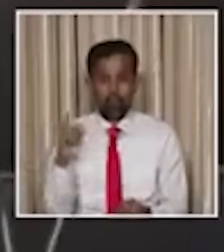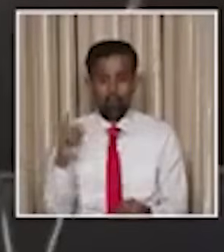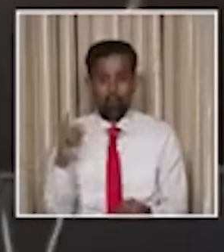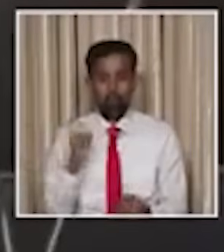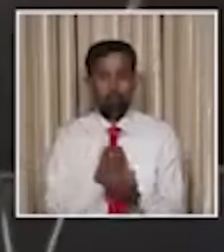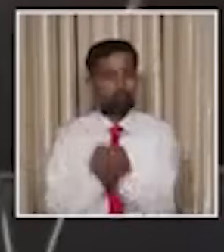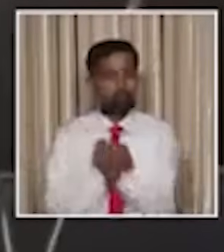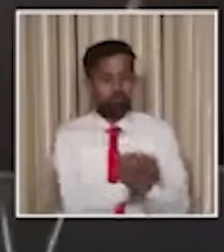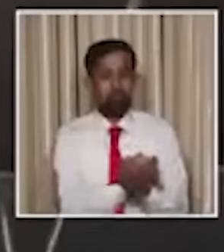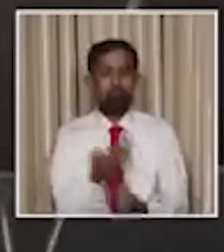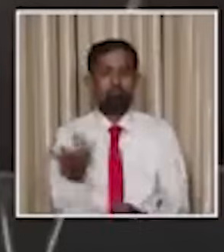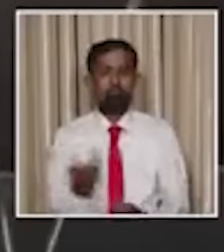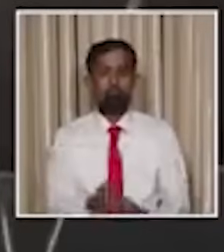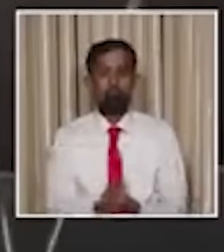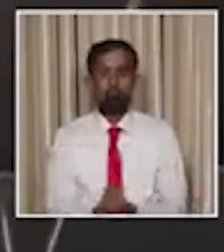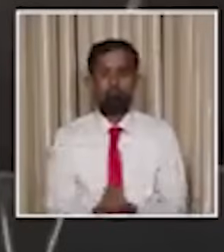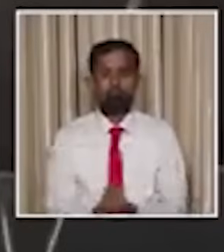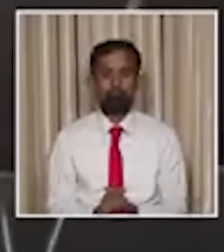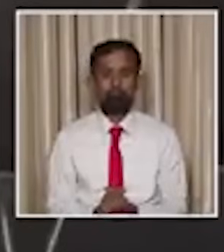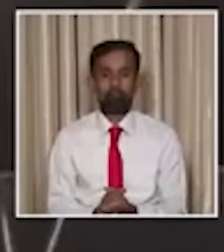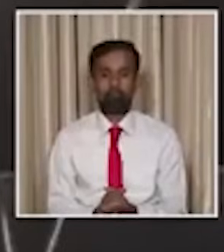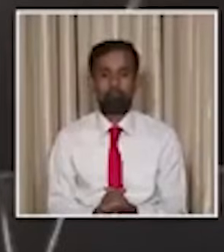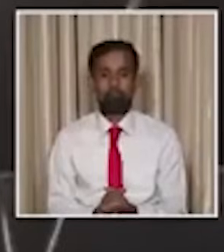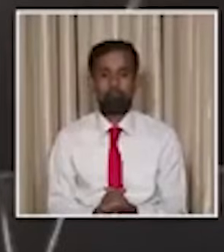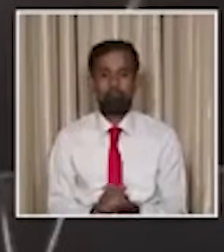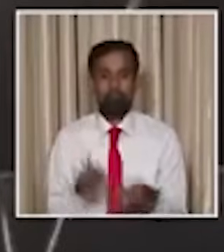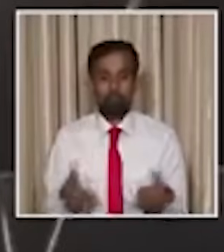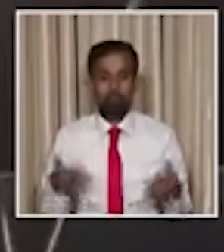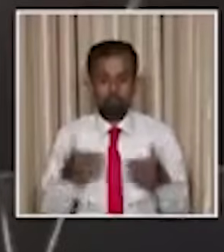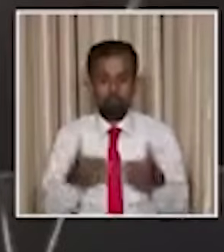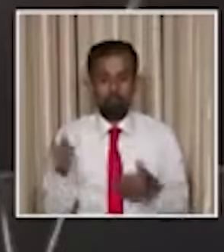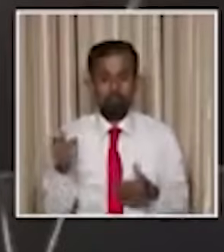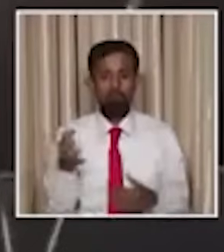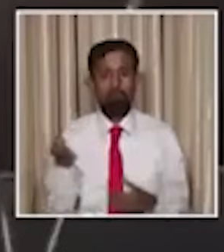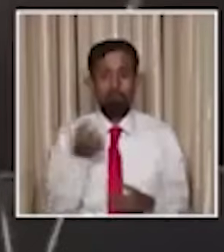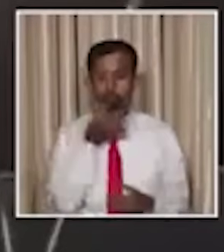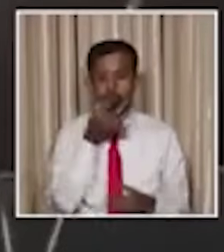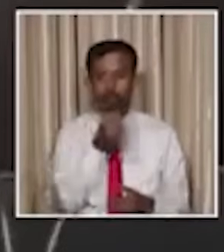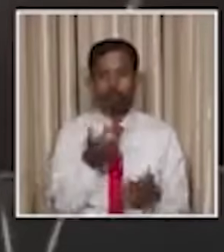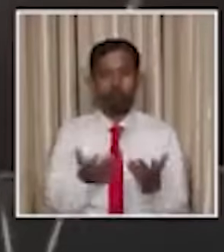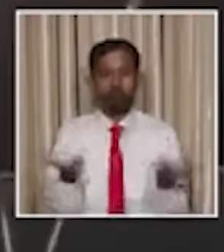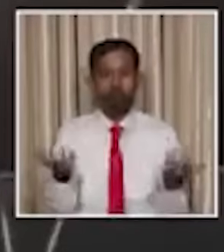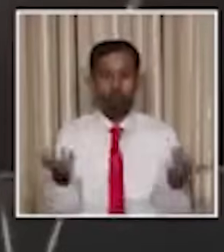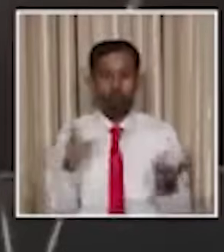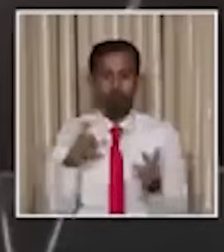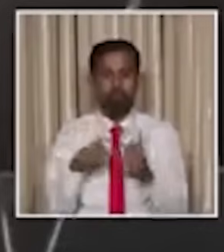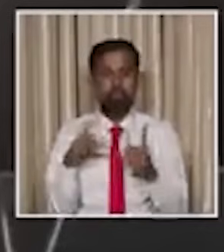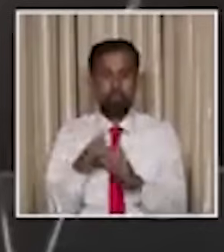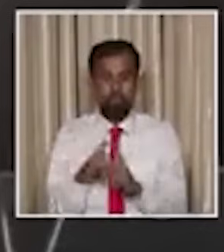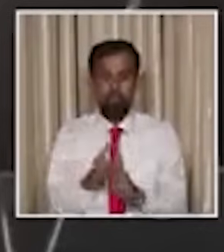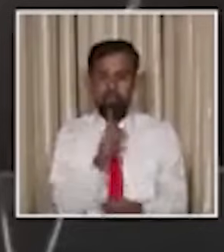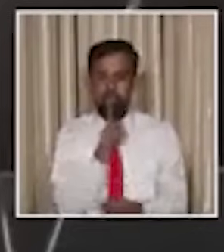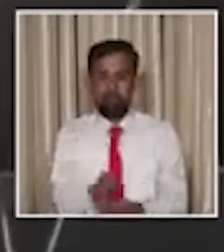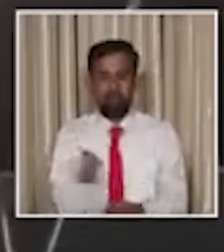வைத்துக்கொண்டு தூங்கிக் கொண்டிருக்கிறார்கள். இன்னும் அவர் குற்றம் செய்யவில்லை என்று சிஐடி சொல்கிறார்கள். அவரை இன்னும் விடுதலை செய்யாமல் ஏஜி டிபார்ட்மெண்ட்